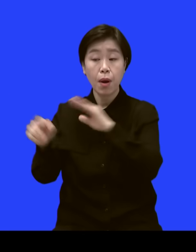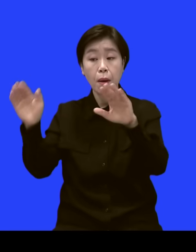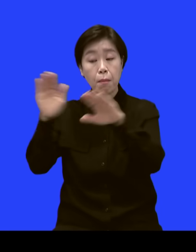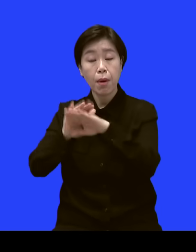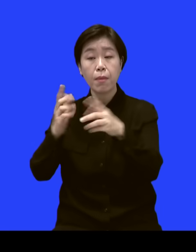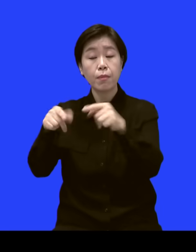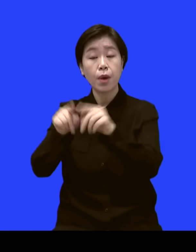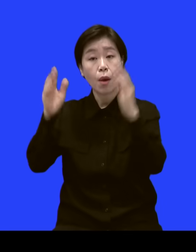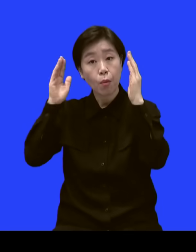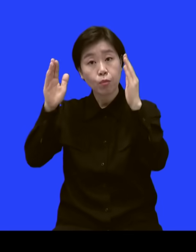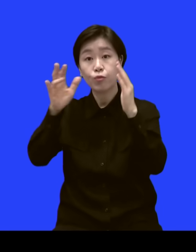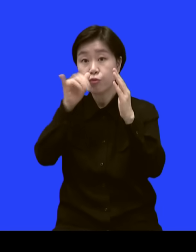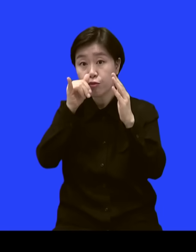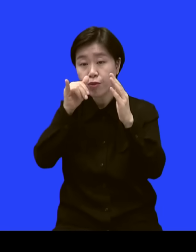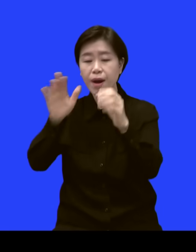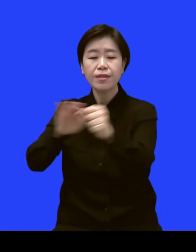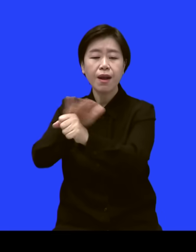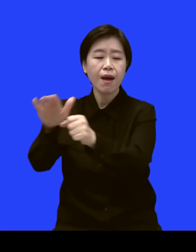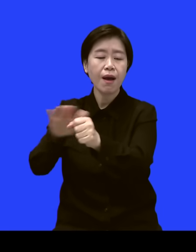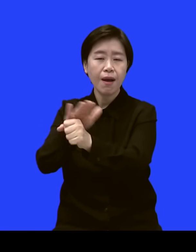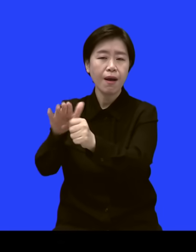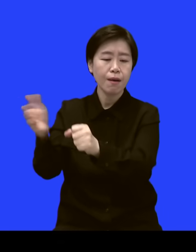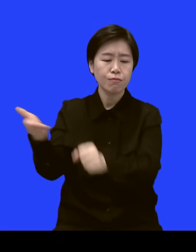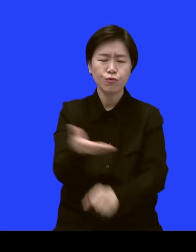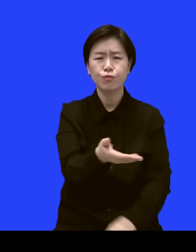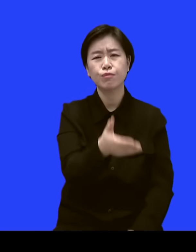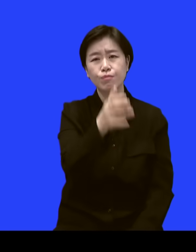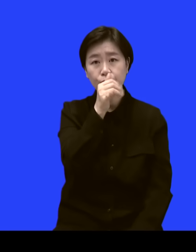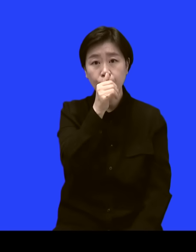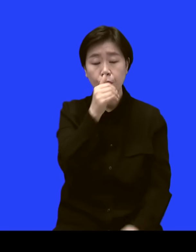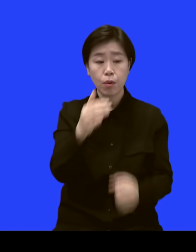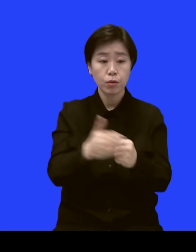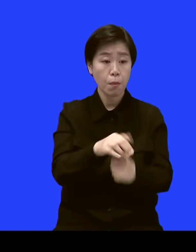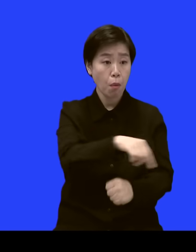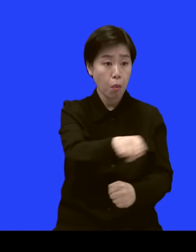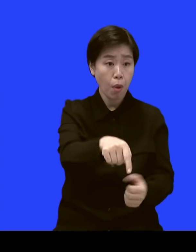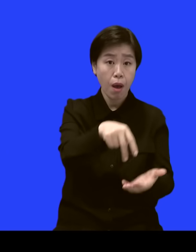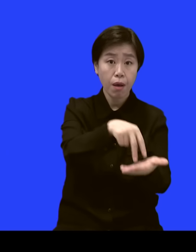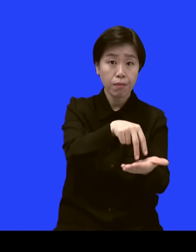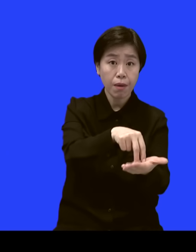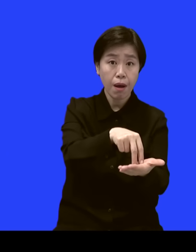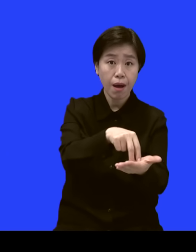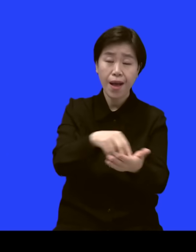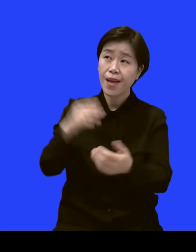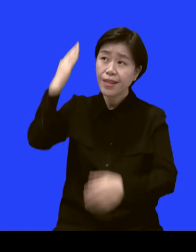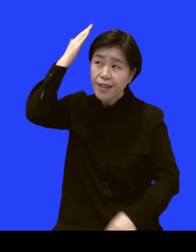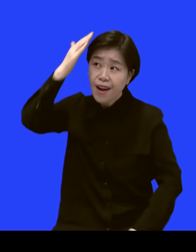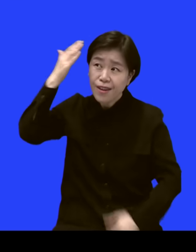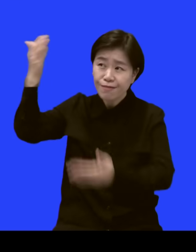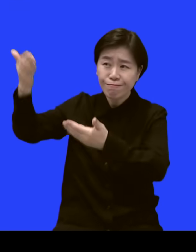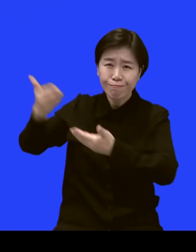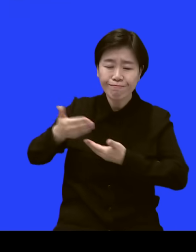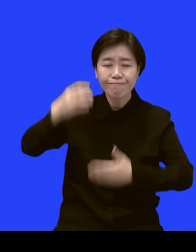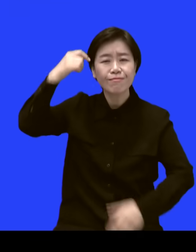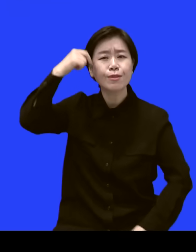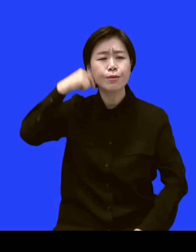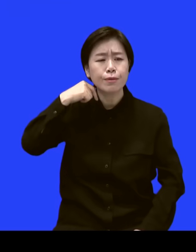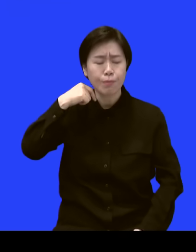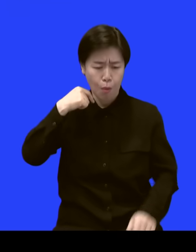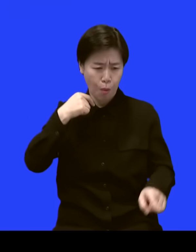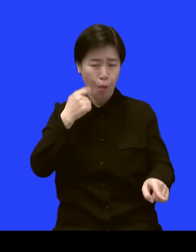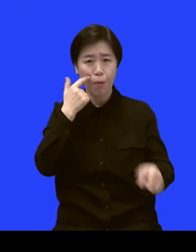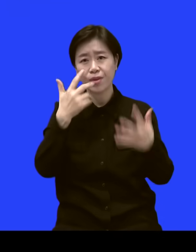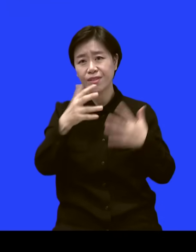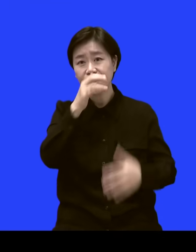거죠. 사랑을. 그렇죠. 예. 그 아동부 선생님들이 사랑해 주시는 거 예. 이런 것들 아이들이 느끼니까